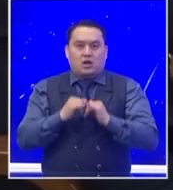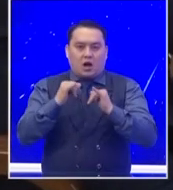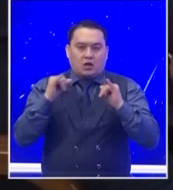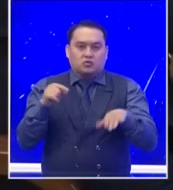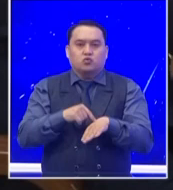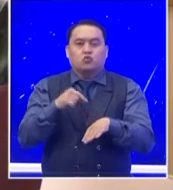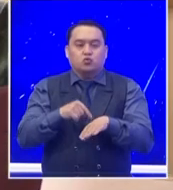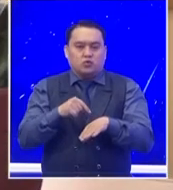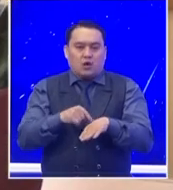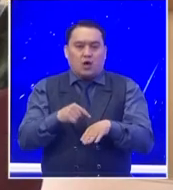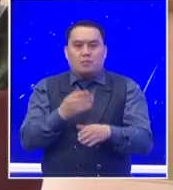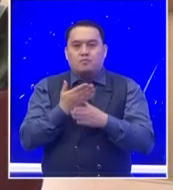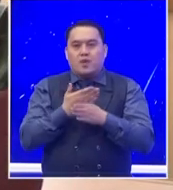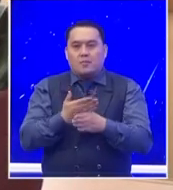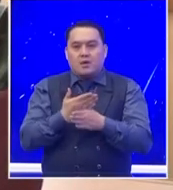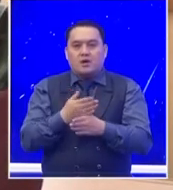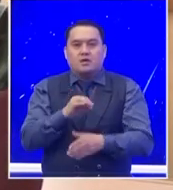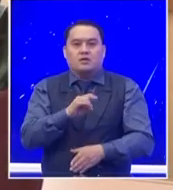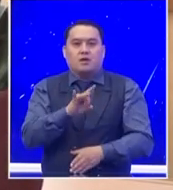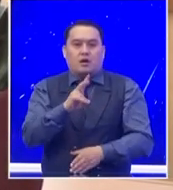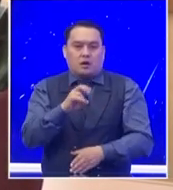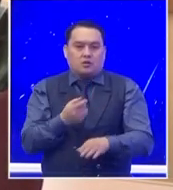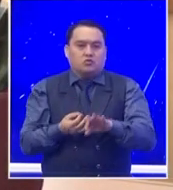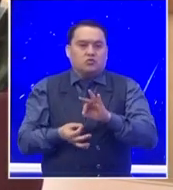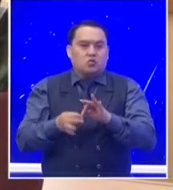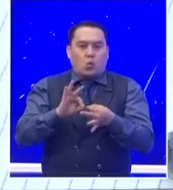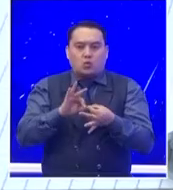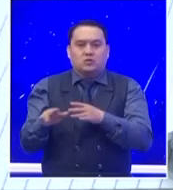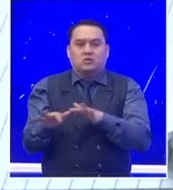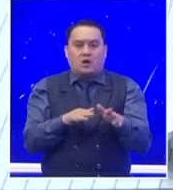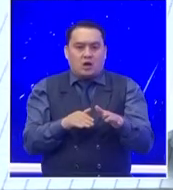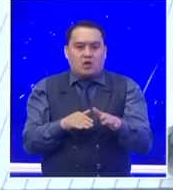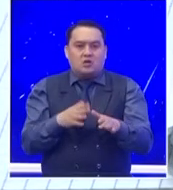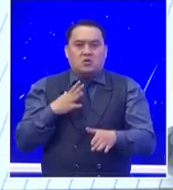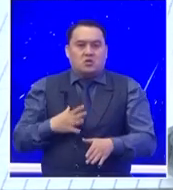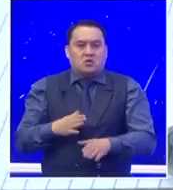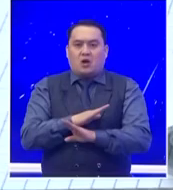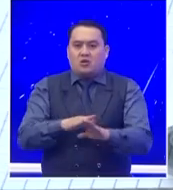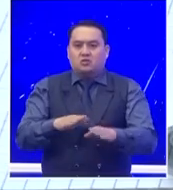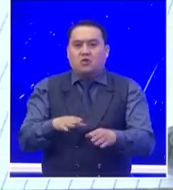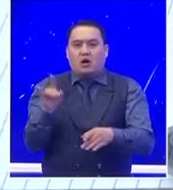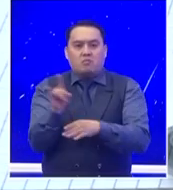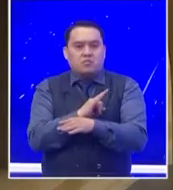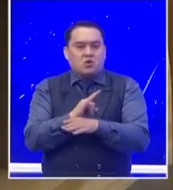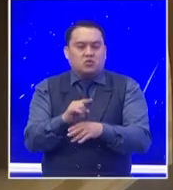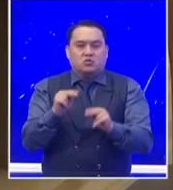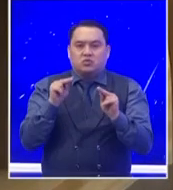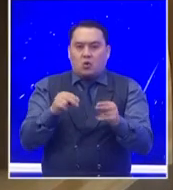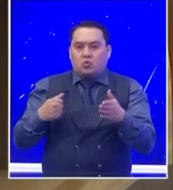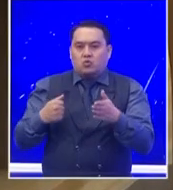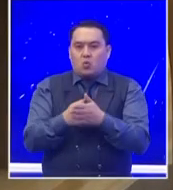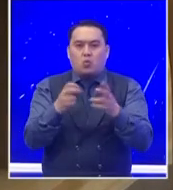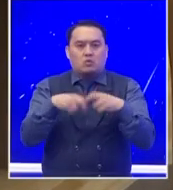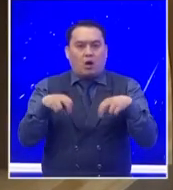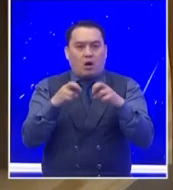чувство интуиции не раз помогали Ильнаре при ведении сложных дел. По словам коллег, она нетерпима ко лжи и несправедливости, а потому довести